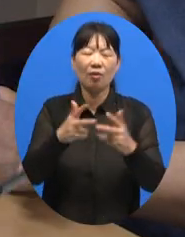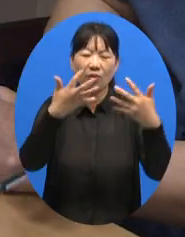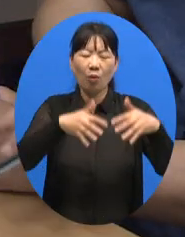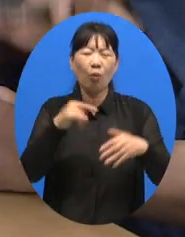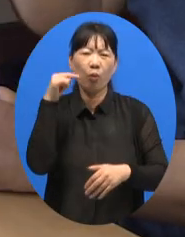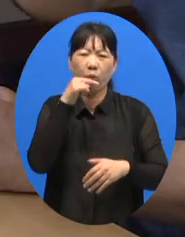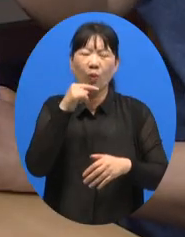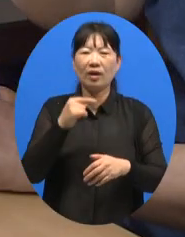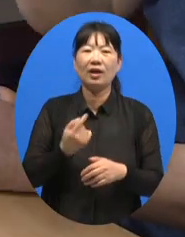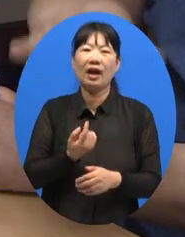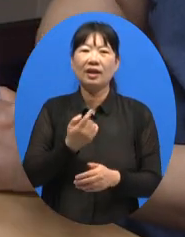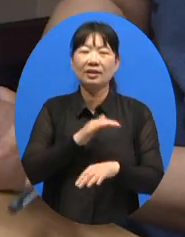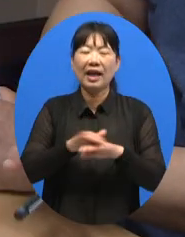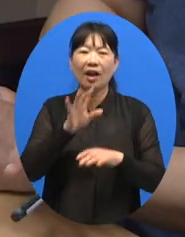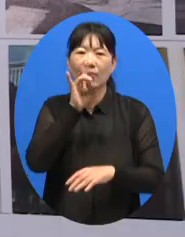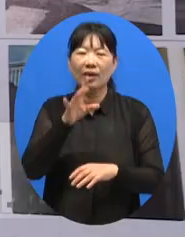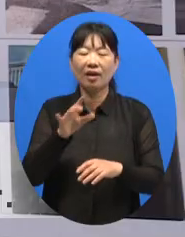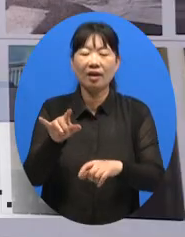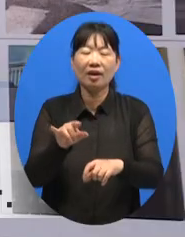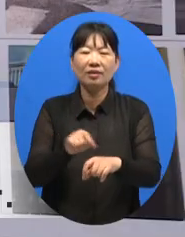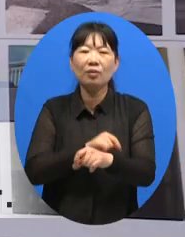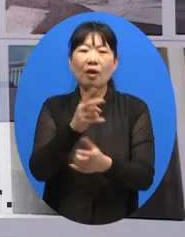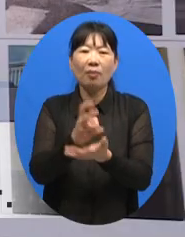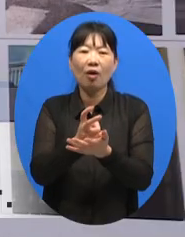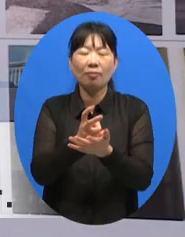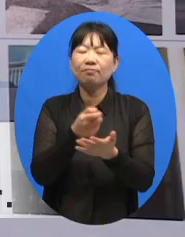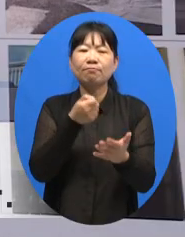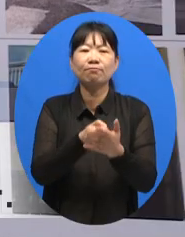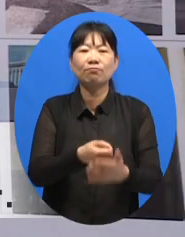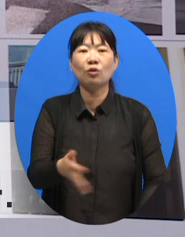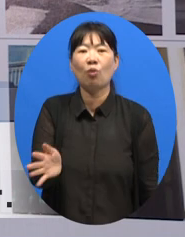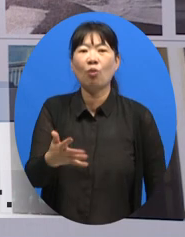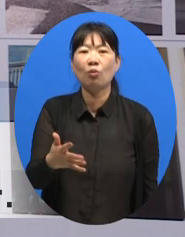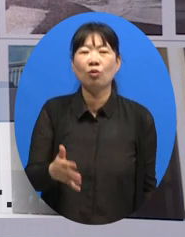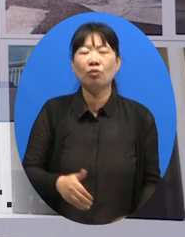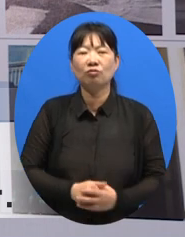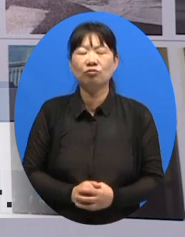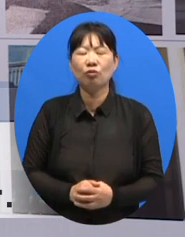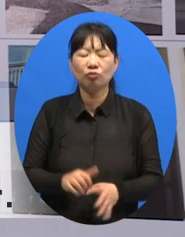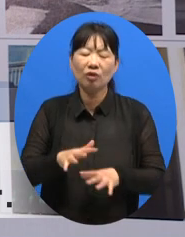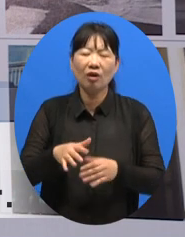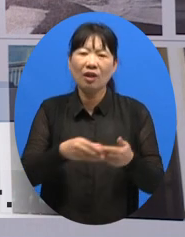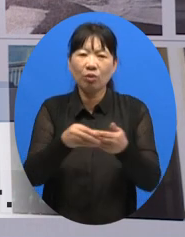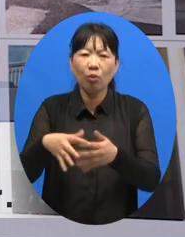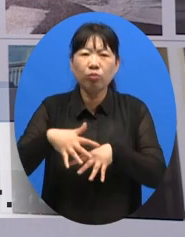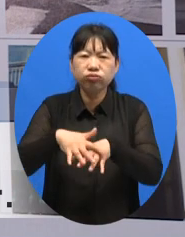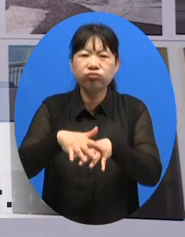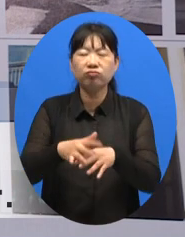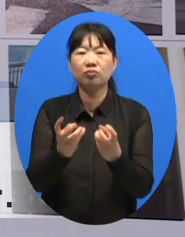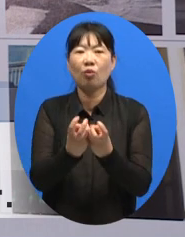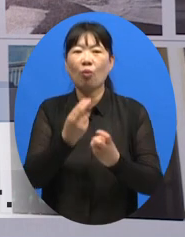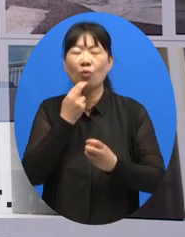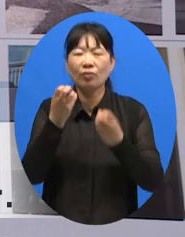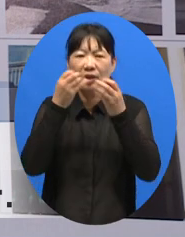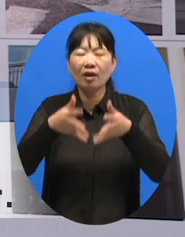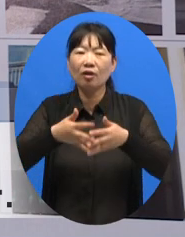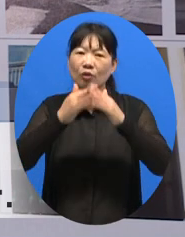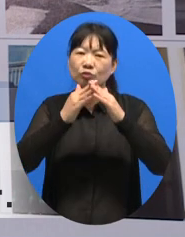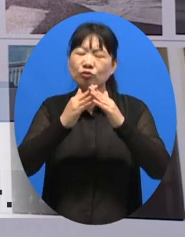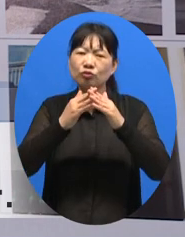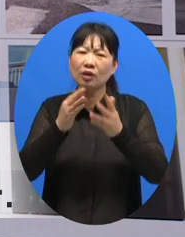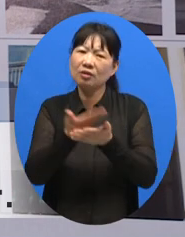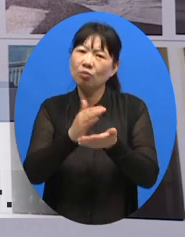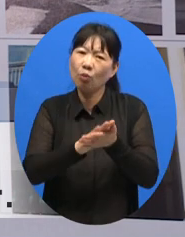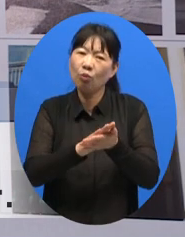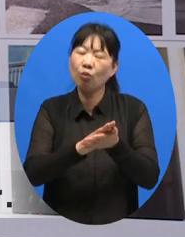쉽게 속도가 나지 않고 있습니다. 정확한 뭐 특별법도 없고 뭐 로드맵도 없고 뭐 재건축을 해야 되는